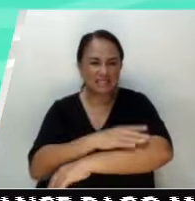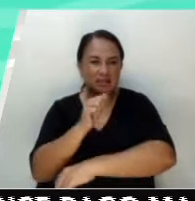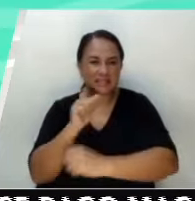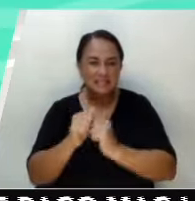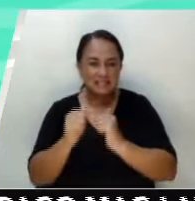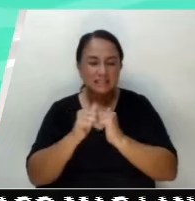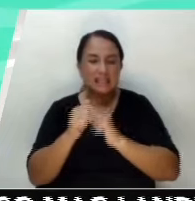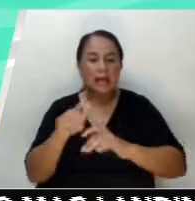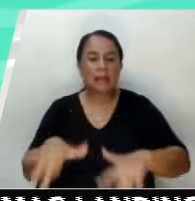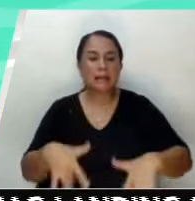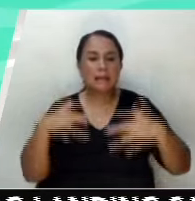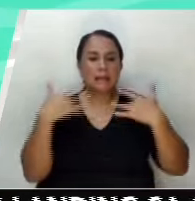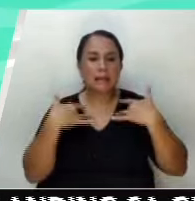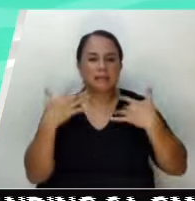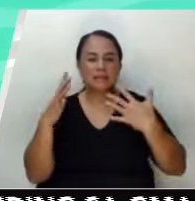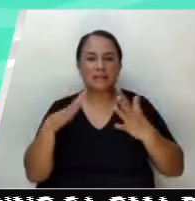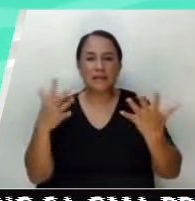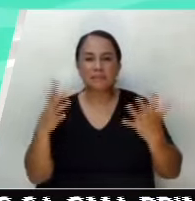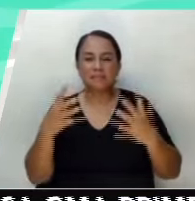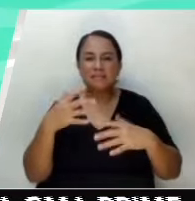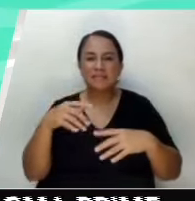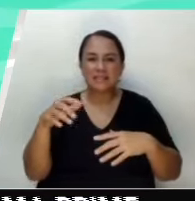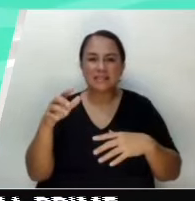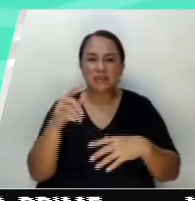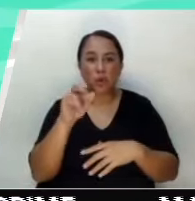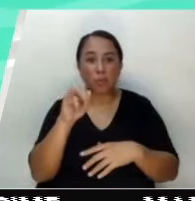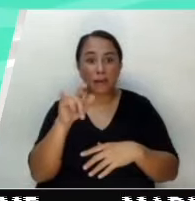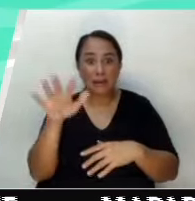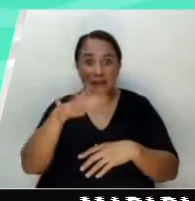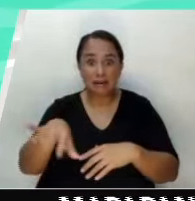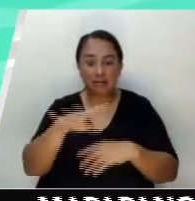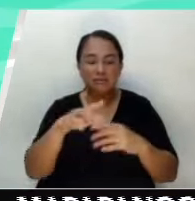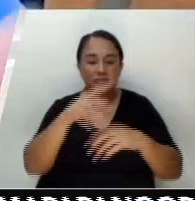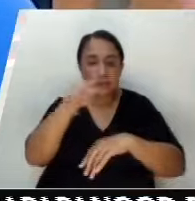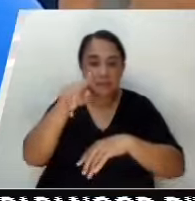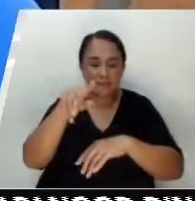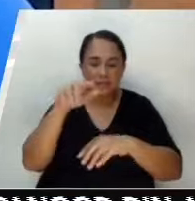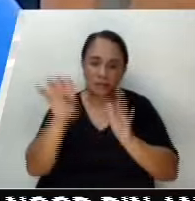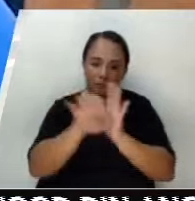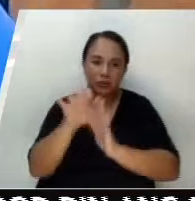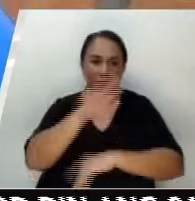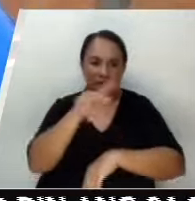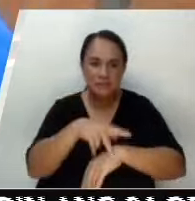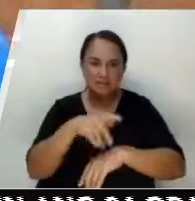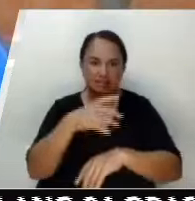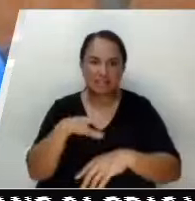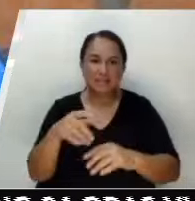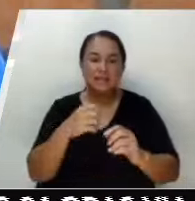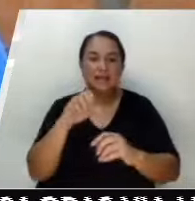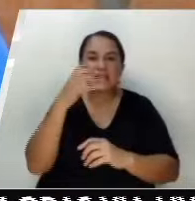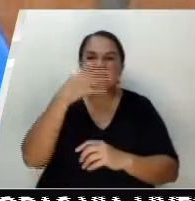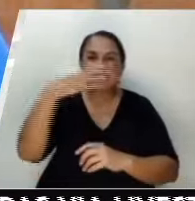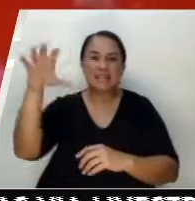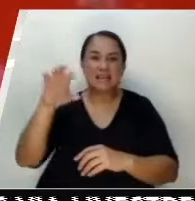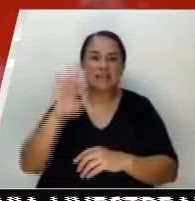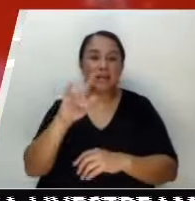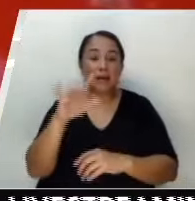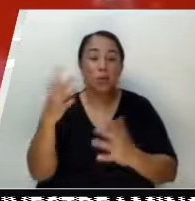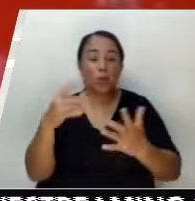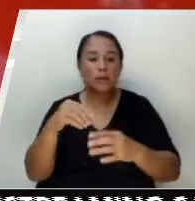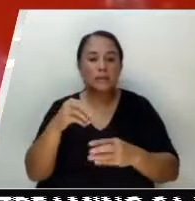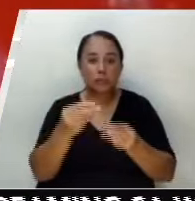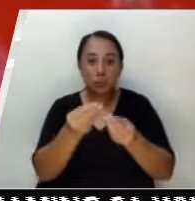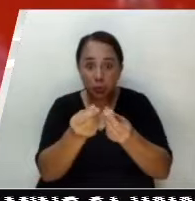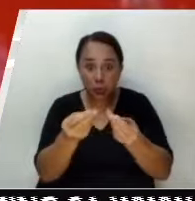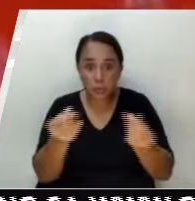ito sa tropical na bansa gaya ng Pilipinas. Kaya na-associate yung pangalan niya sa sandfly kasi nakikita siya sa buhangin na malapit sa dagat or yung